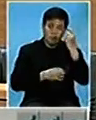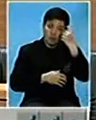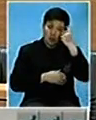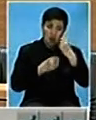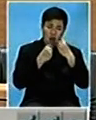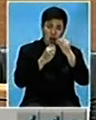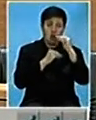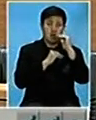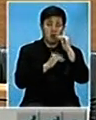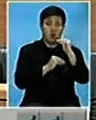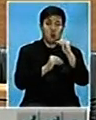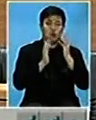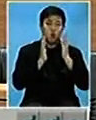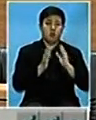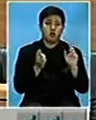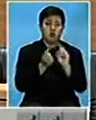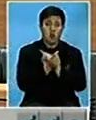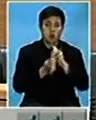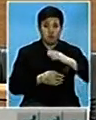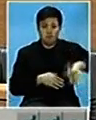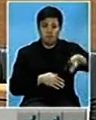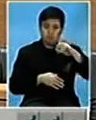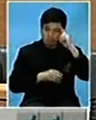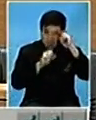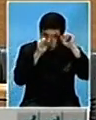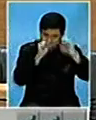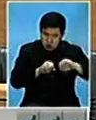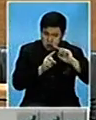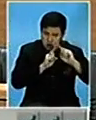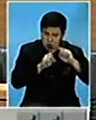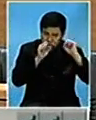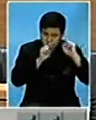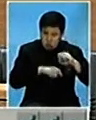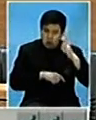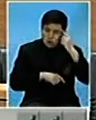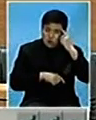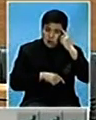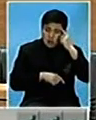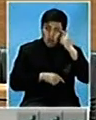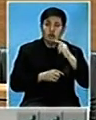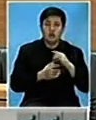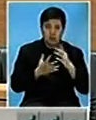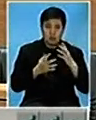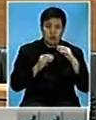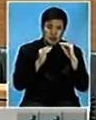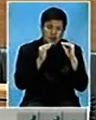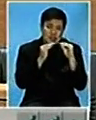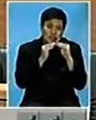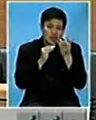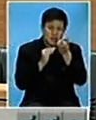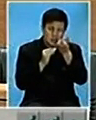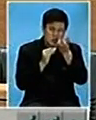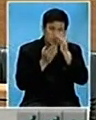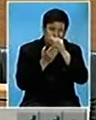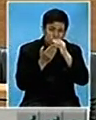ำหนดให้คนในสังคมตกลงร่วมกันว่าเราจะสละสิทธิบางประ